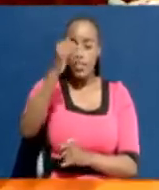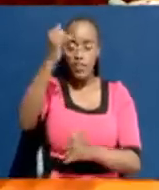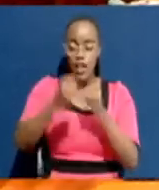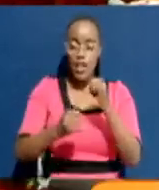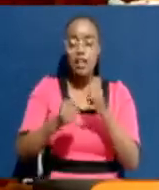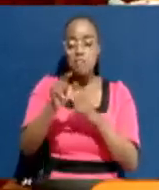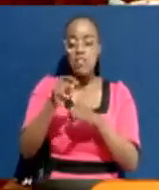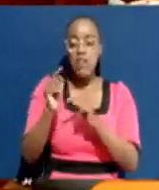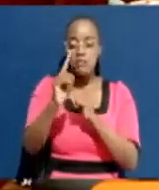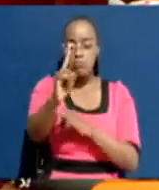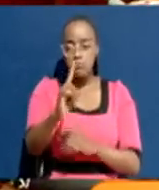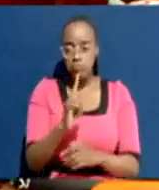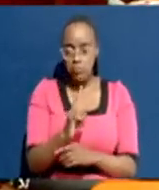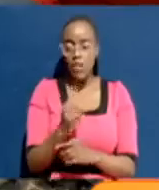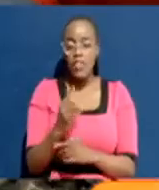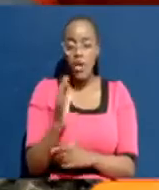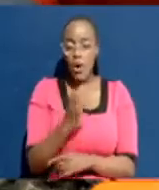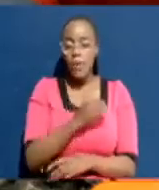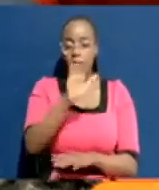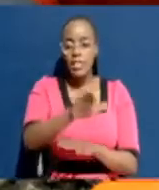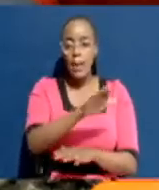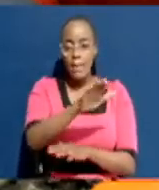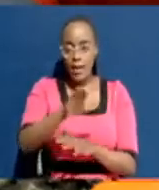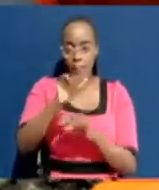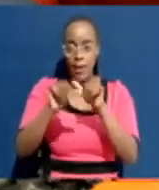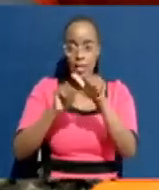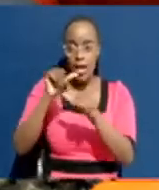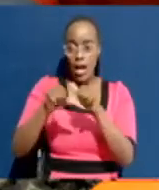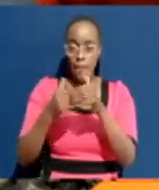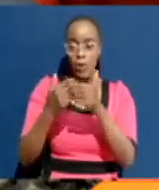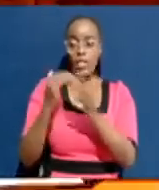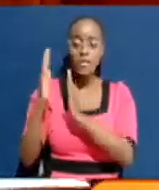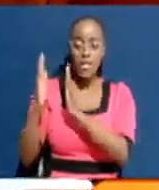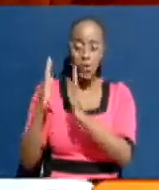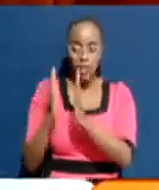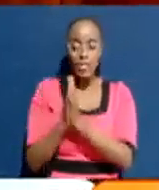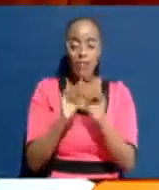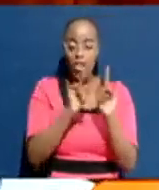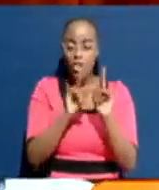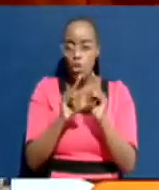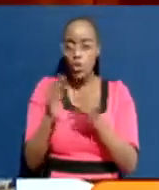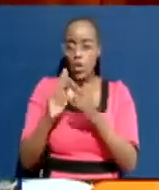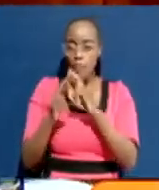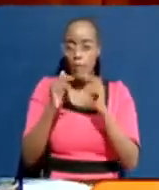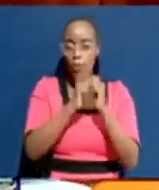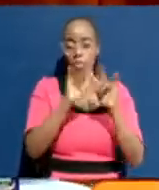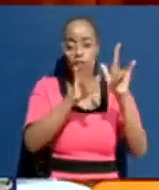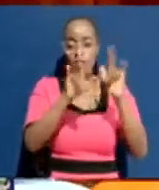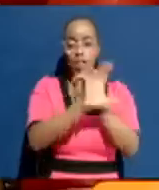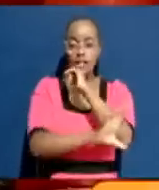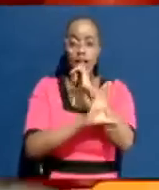Haji alipata fursa ya kufika mbele ya kamati ya bunge kuhusu ulinzi, ujasusi na uhusiano na mataifa ya